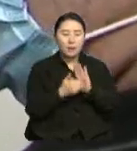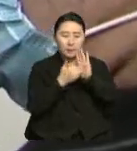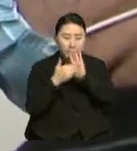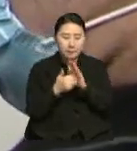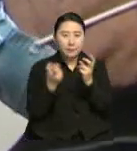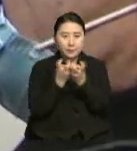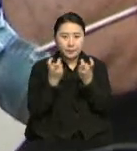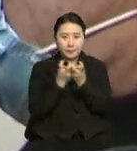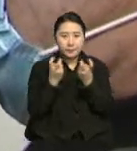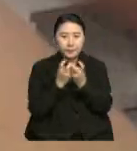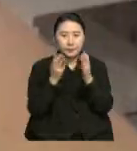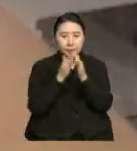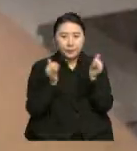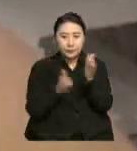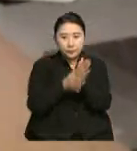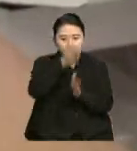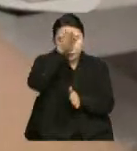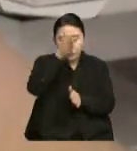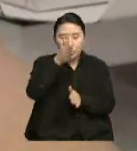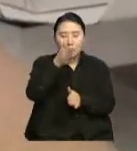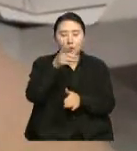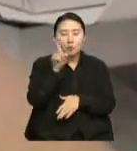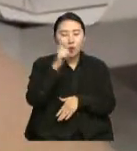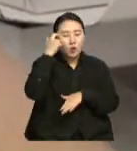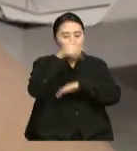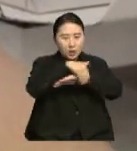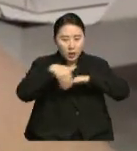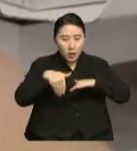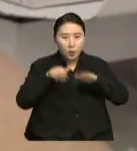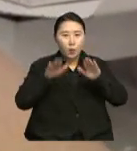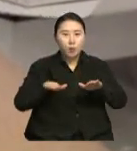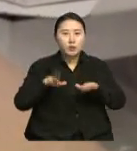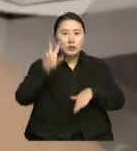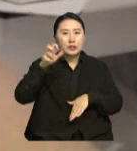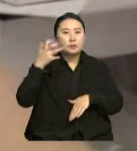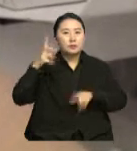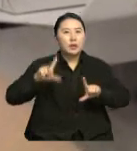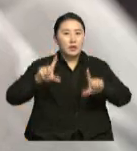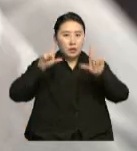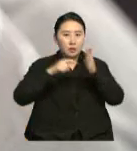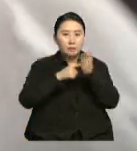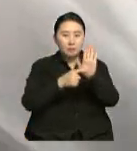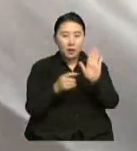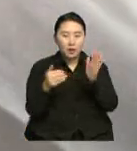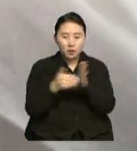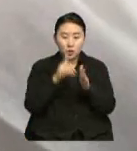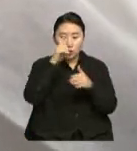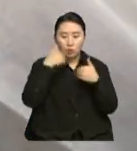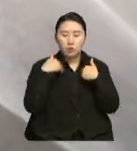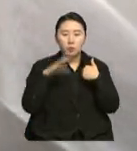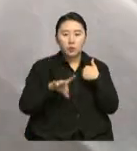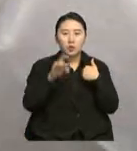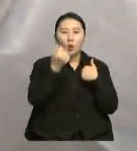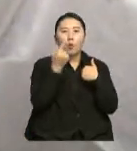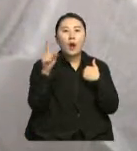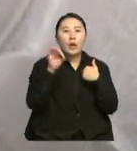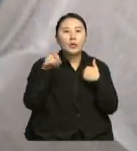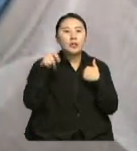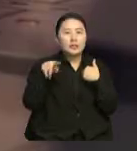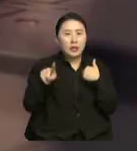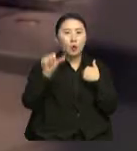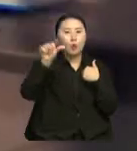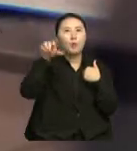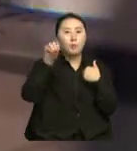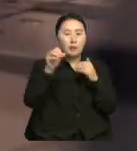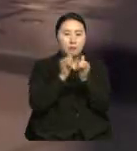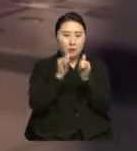중앙방역대책본부에 따르면 정부의 코로나19 백신 접종 계획이 오는 28일 발표됩니다. 정부는 먼저 화이자사의 백신 5만